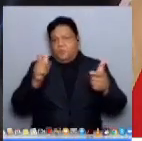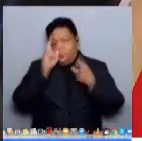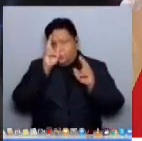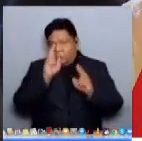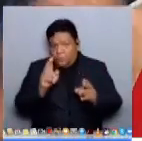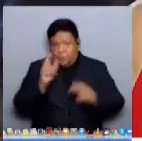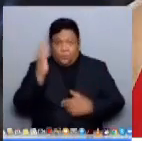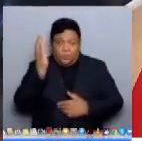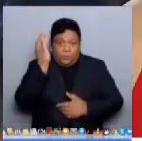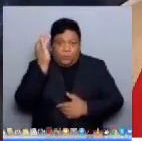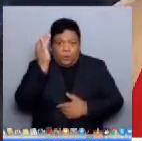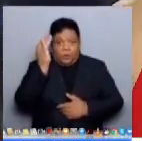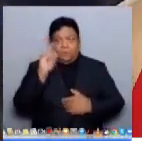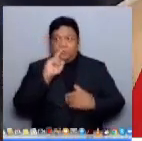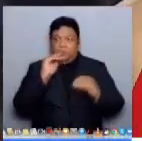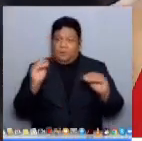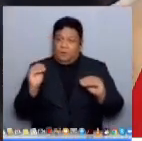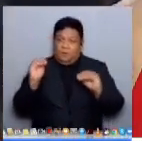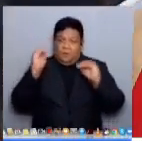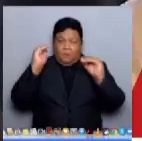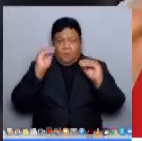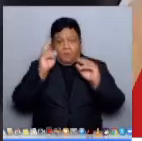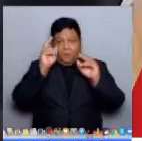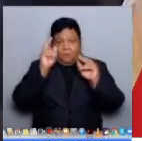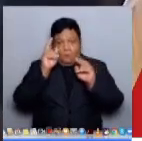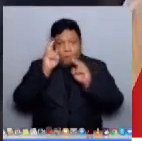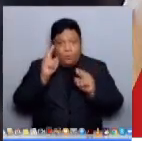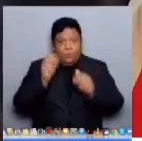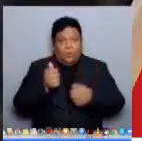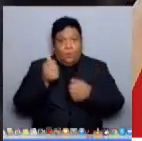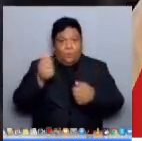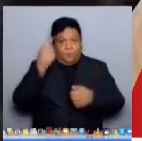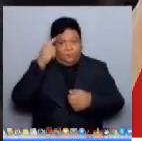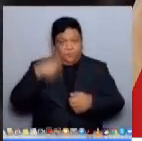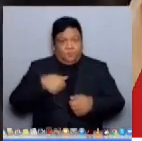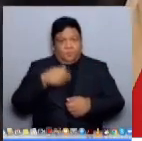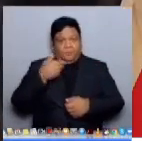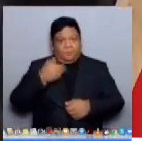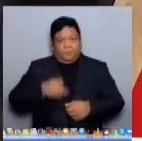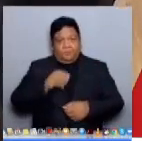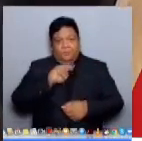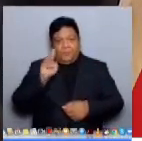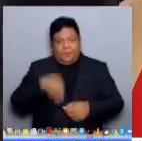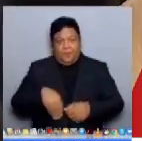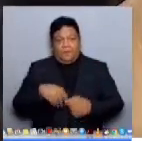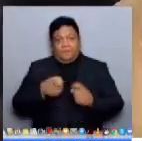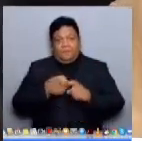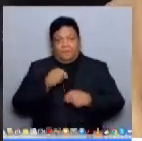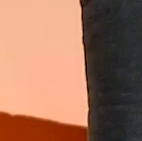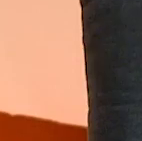award that a Manilan can receive is the Outstanding Manilan Award.